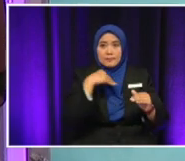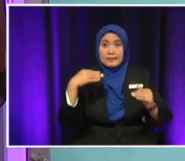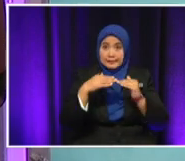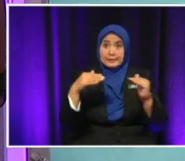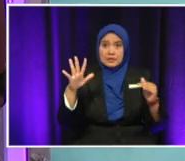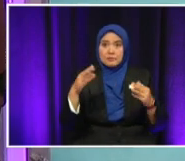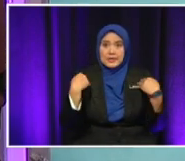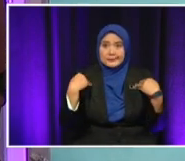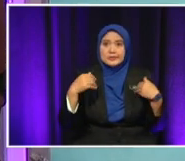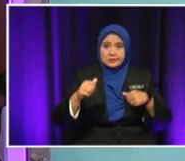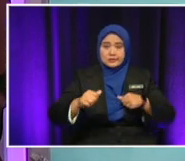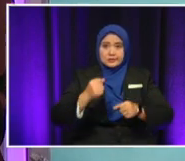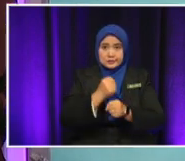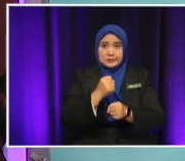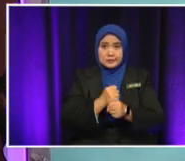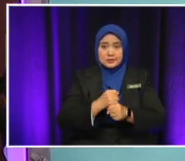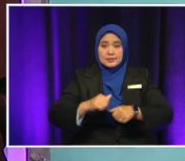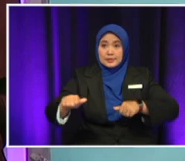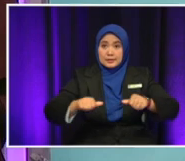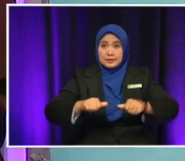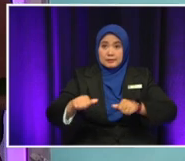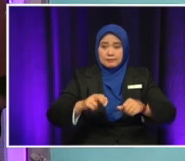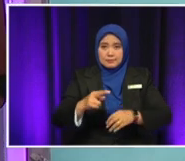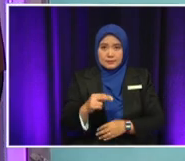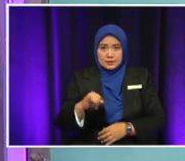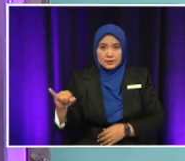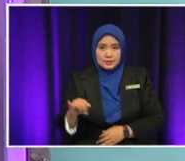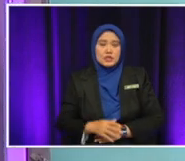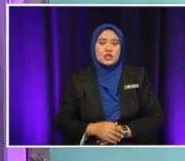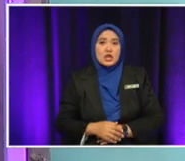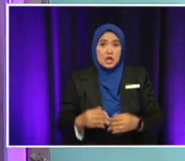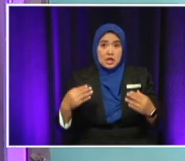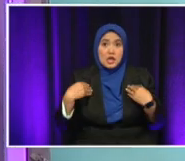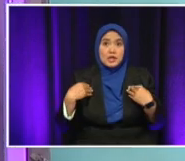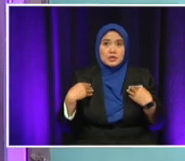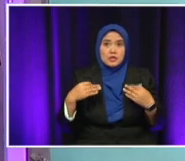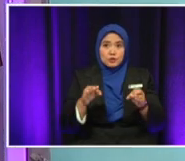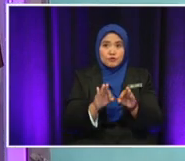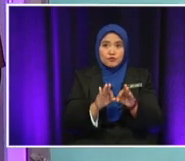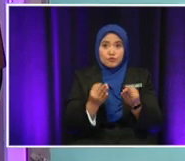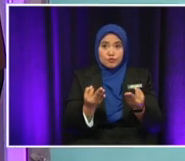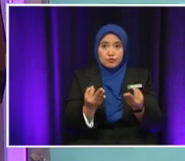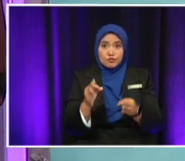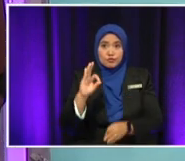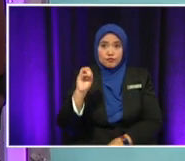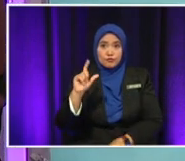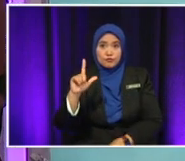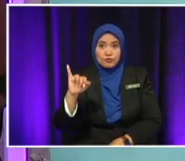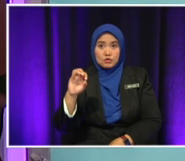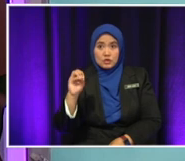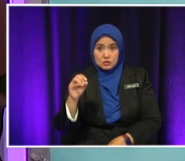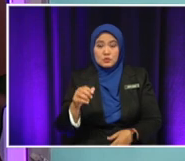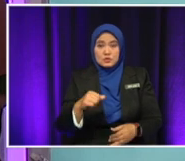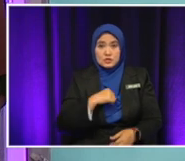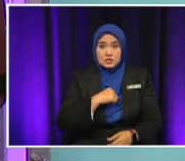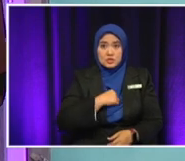lah dan mereka ada folio Amerika sendiri Jadi sebenarnya eee Soalnya soal dan dalam SPM SPM ini sebenarnya